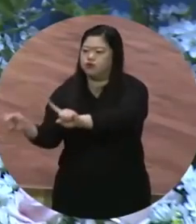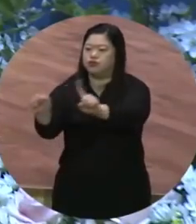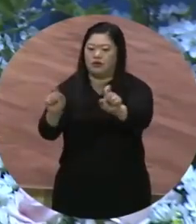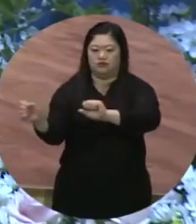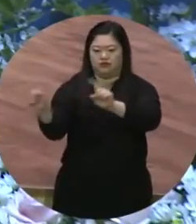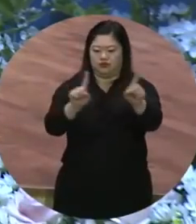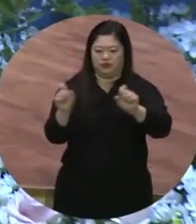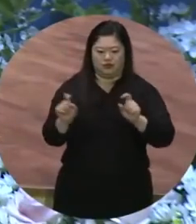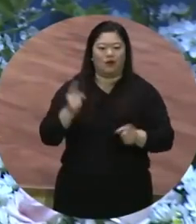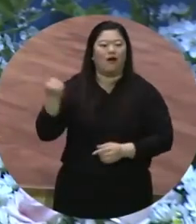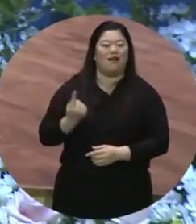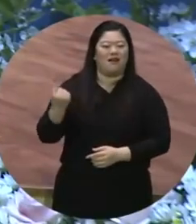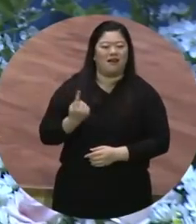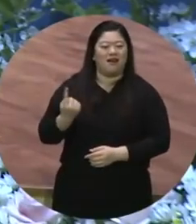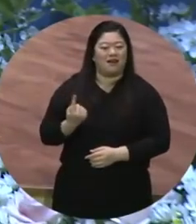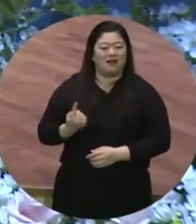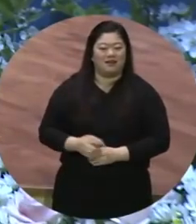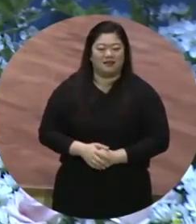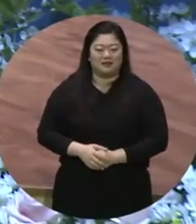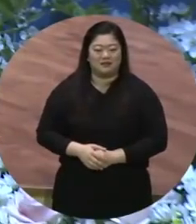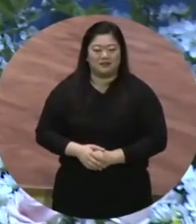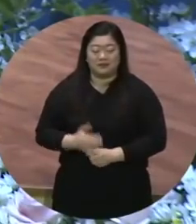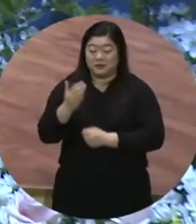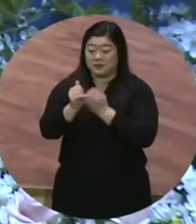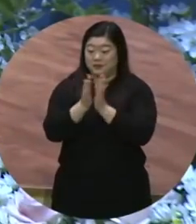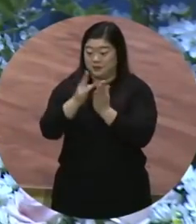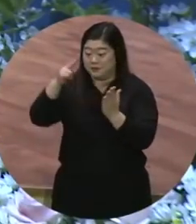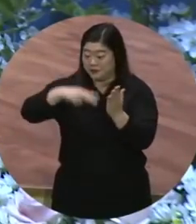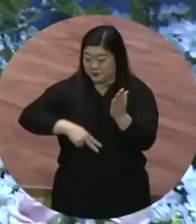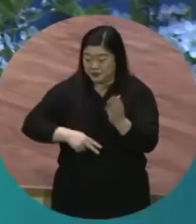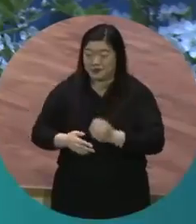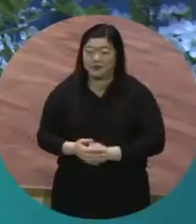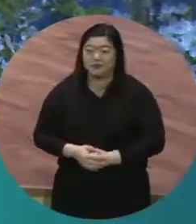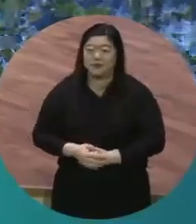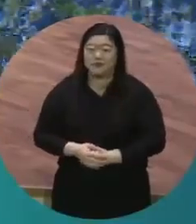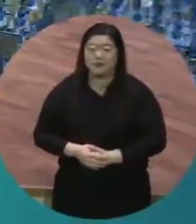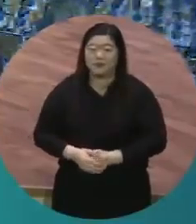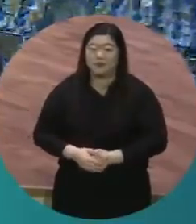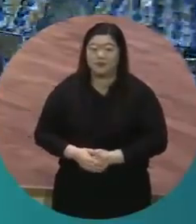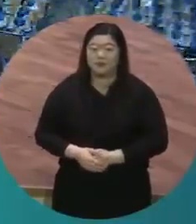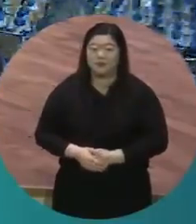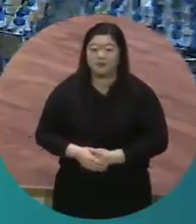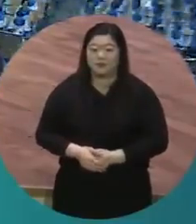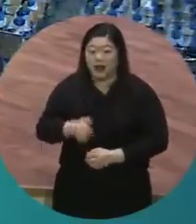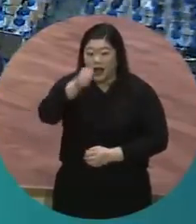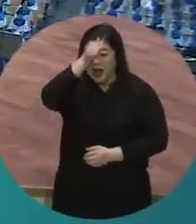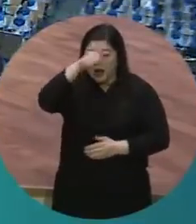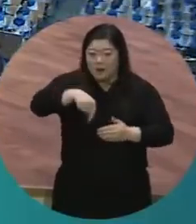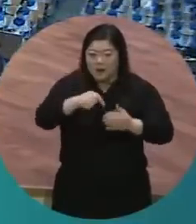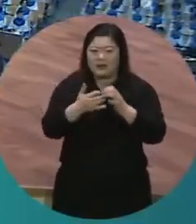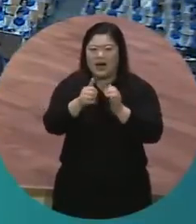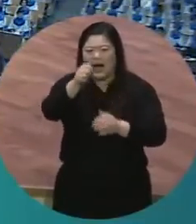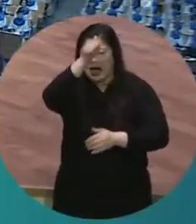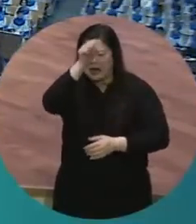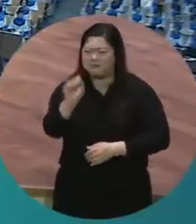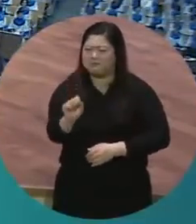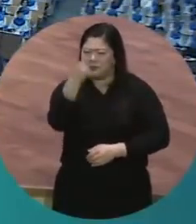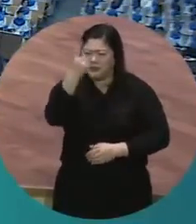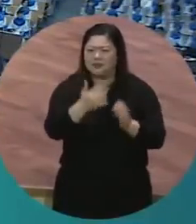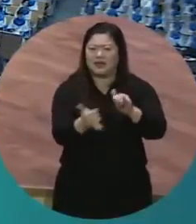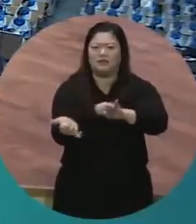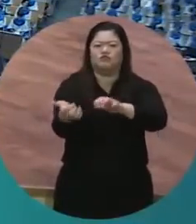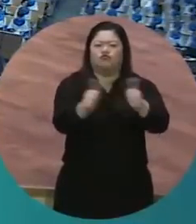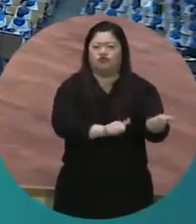된다라는 말씀을 하셨어요. 22절로 23절에 강조하는데 아담 안에서 모든 사람이 죽은 것 같이